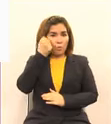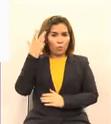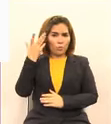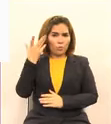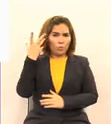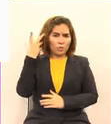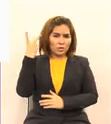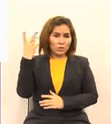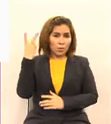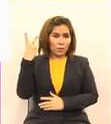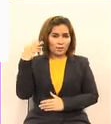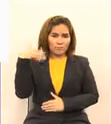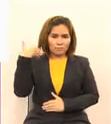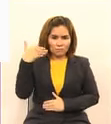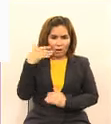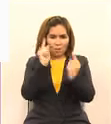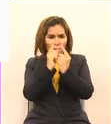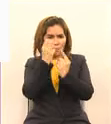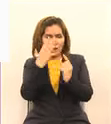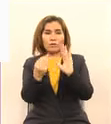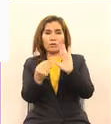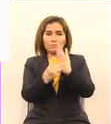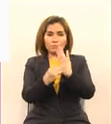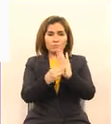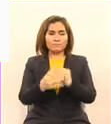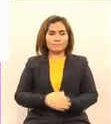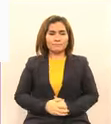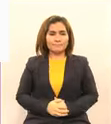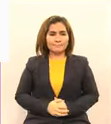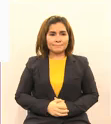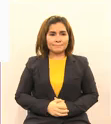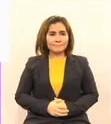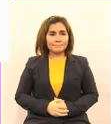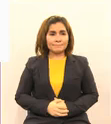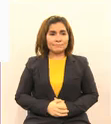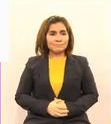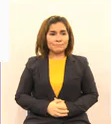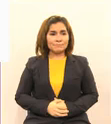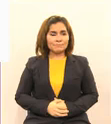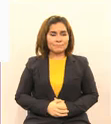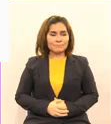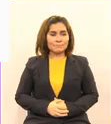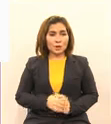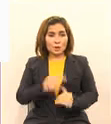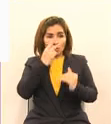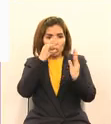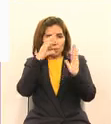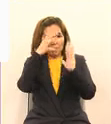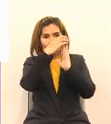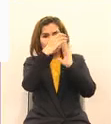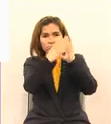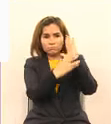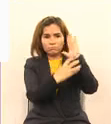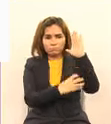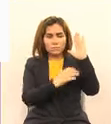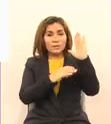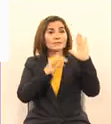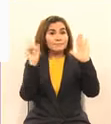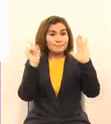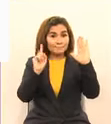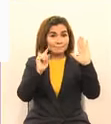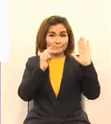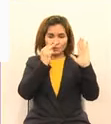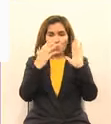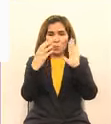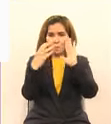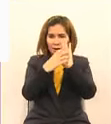พิ่มขึ้นนะครับขอสไลด์ถัดไปครับอันนี้ก็จะเห็นการกระจายเป็นรายภาคนะก็จะอย่างไร